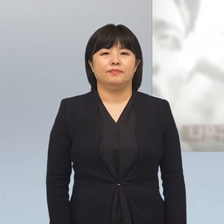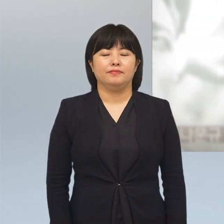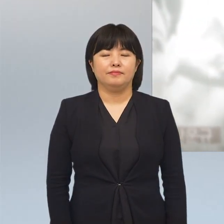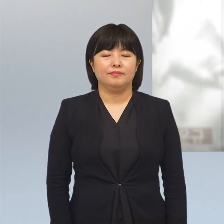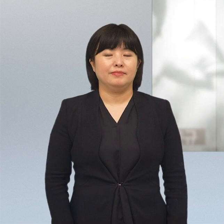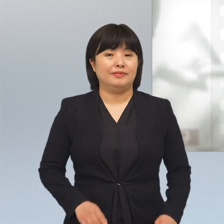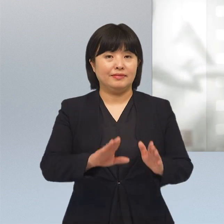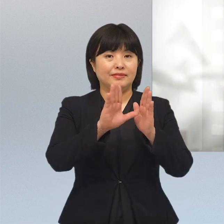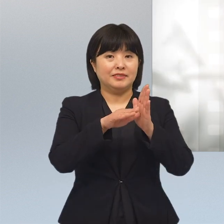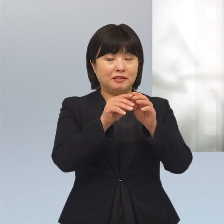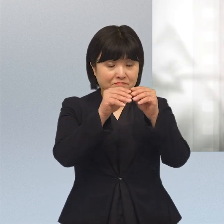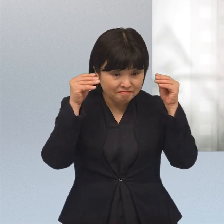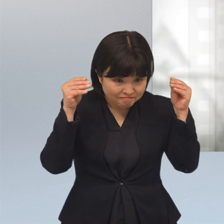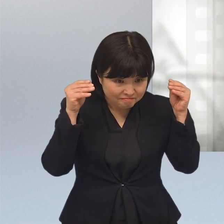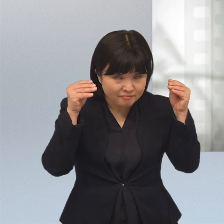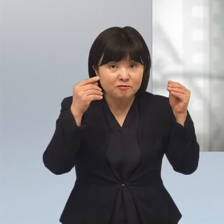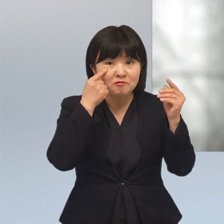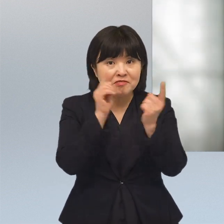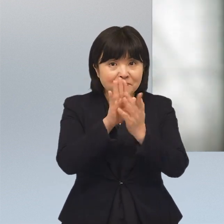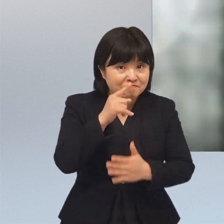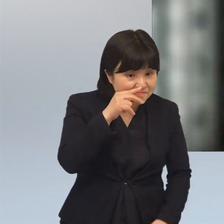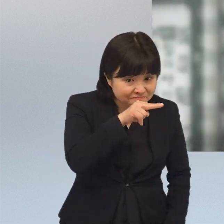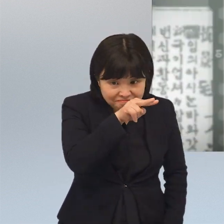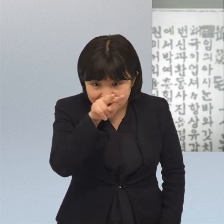시대의 창과 눈이 되는 기록물들이 있다.